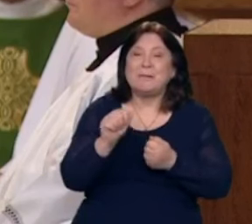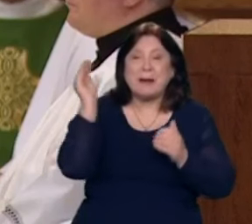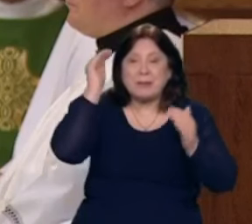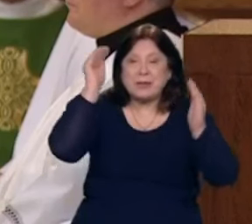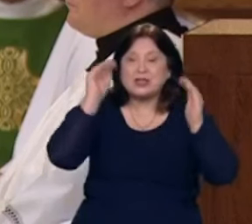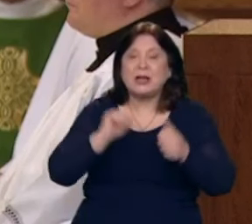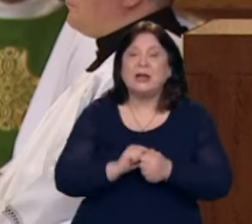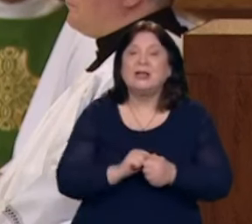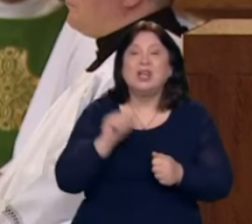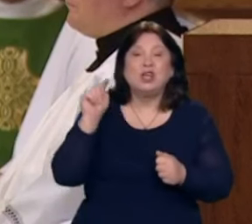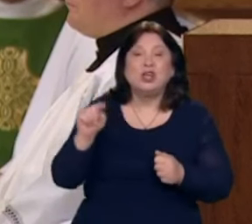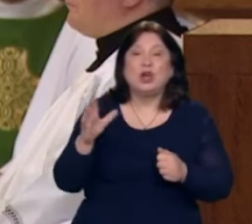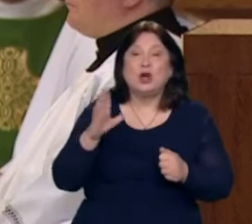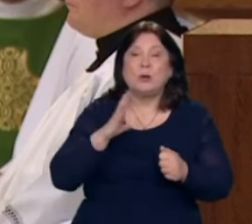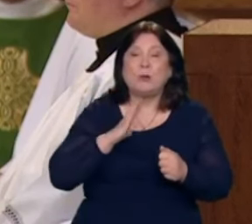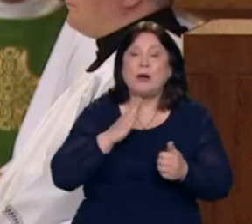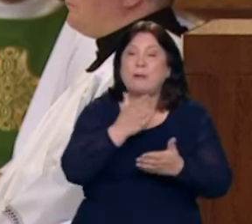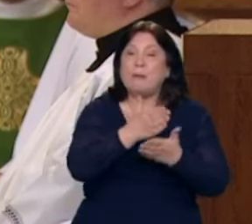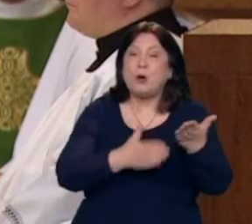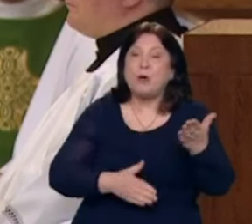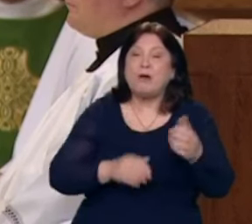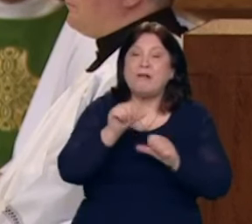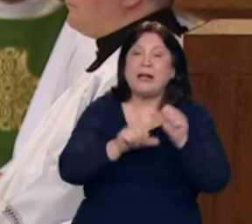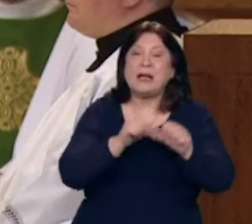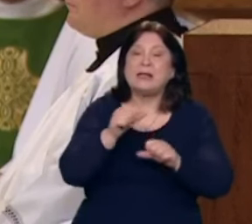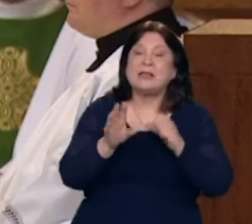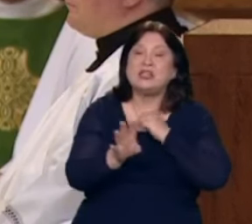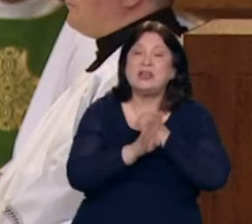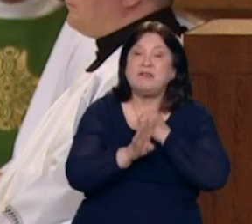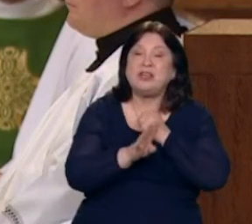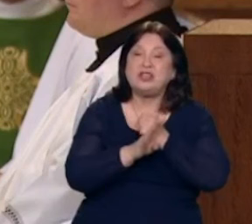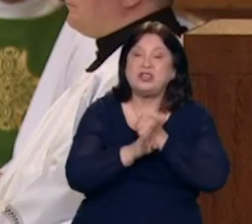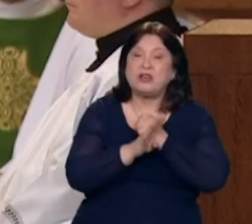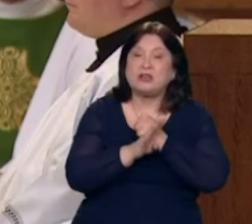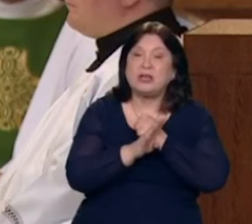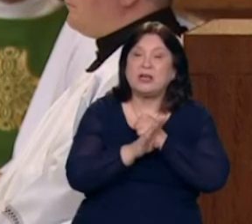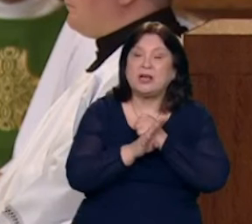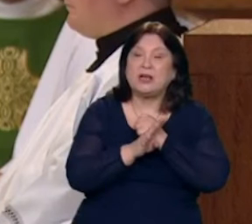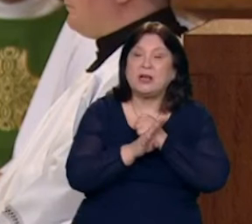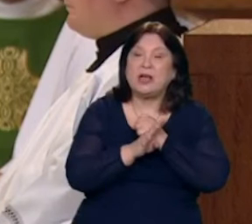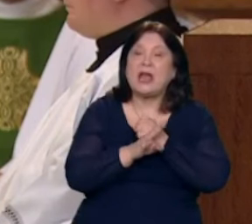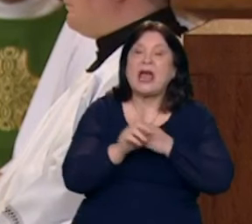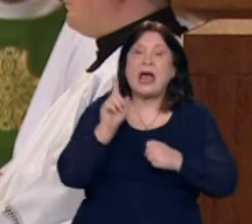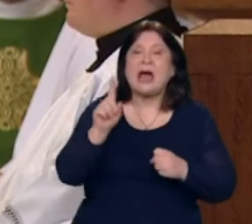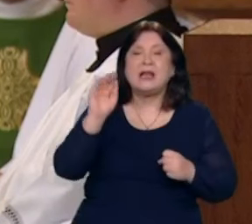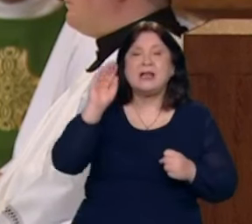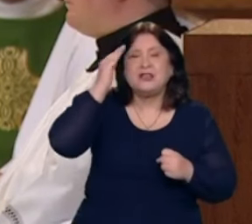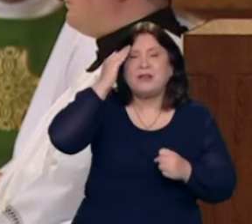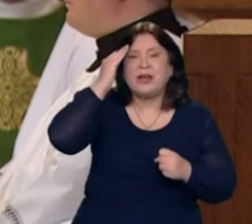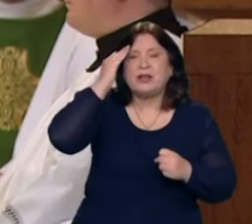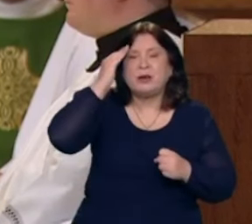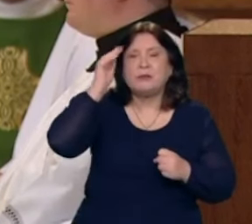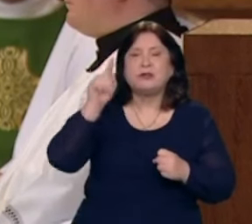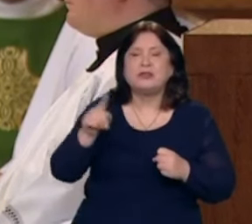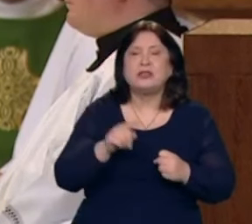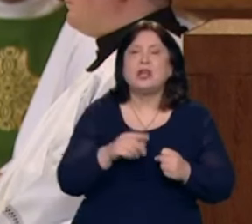to połowa lat 90 ale świadomość